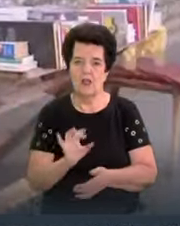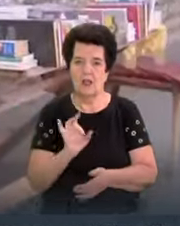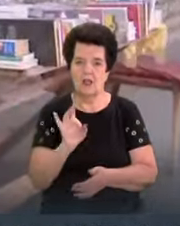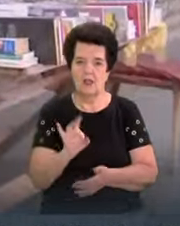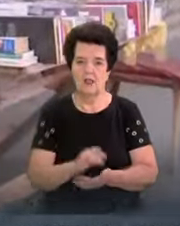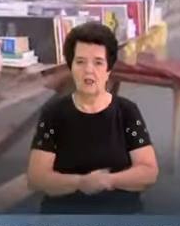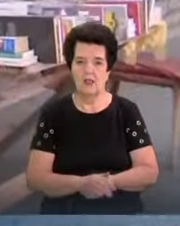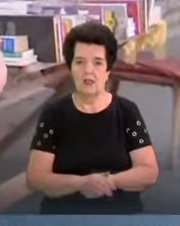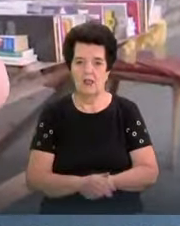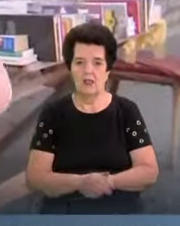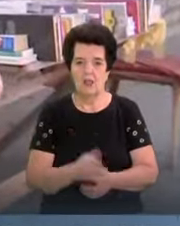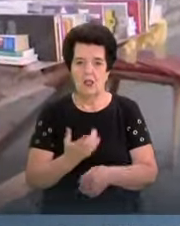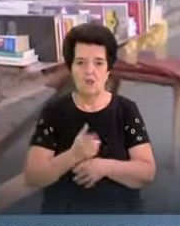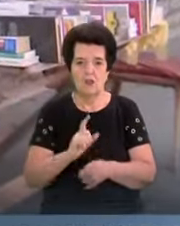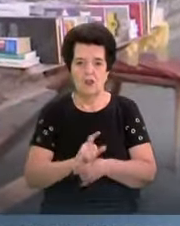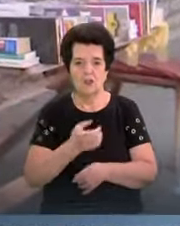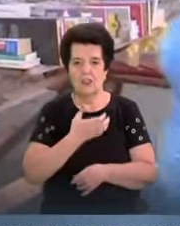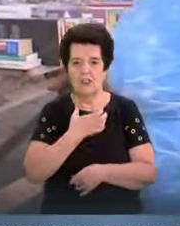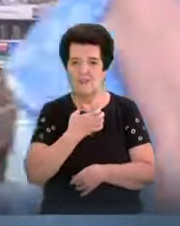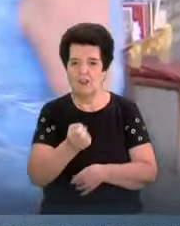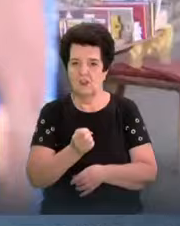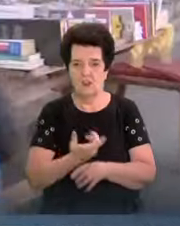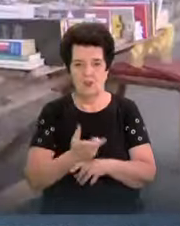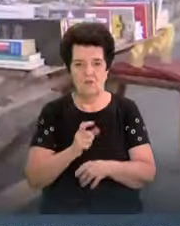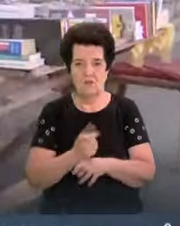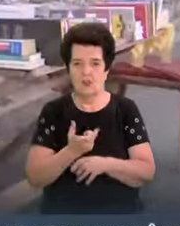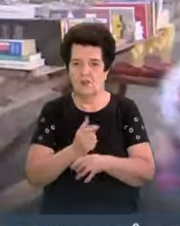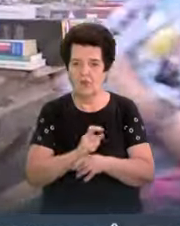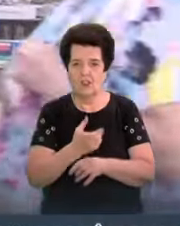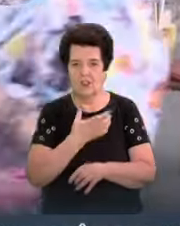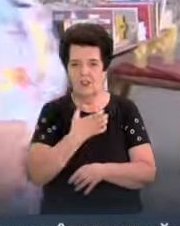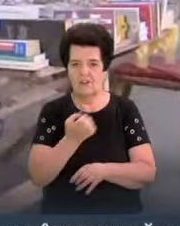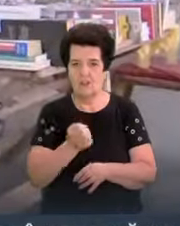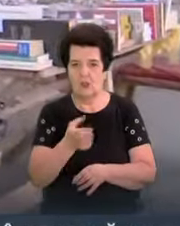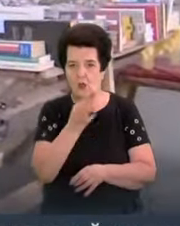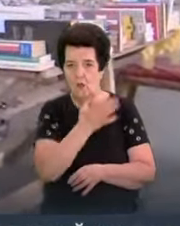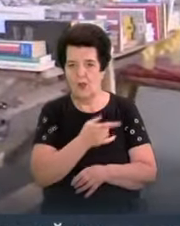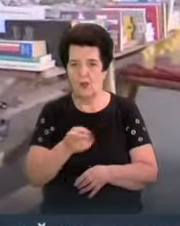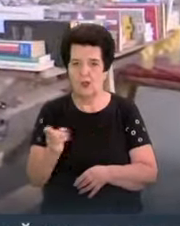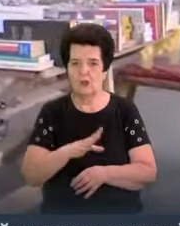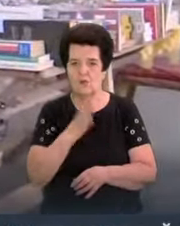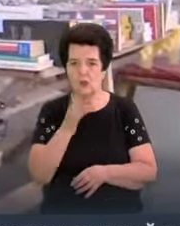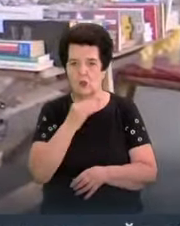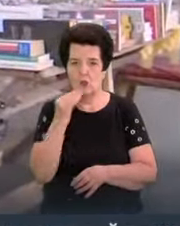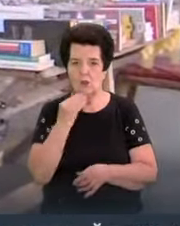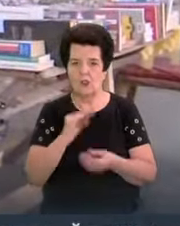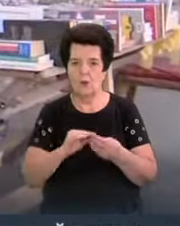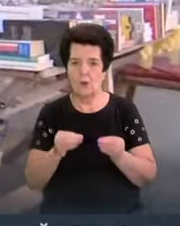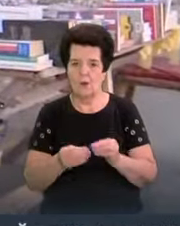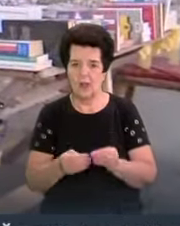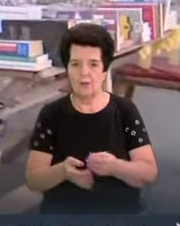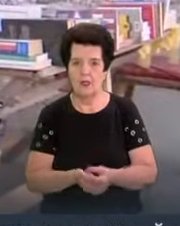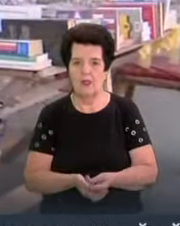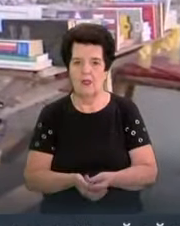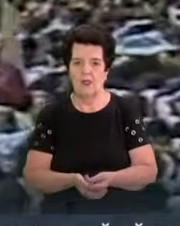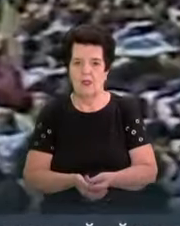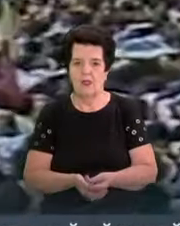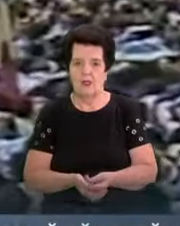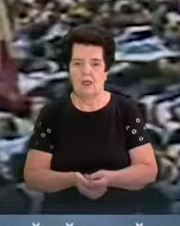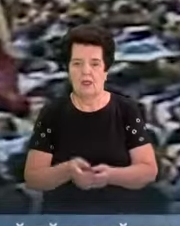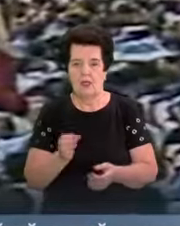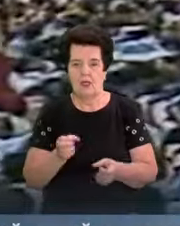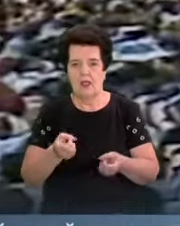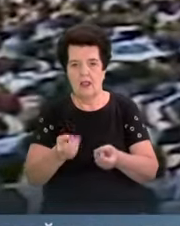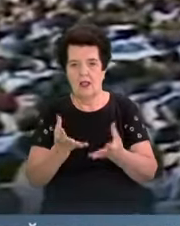A fost o perioadă foarte dificilă, foarte dificilă, foarte... cu multe probleme, multe neclarități.